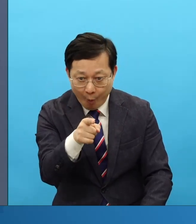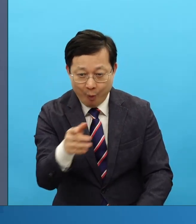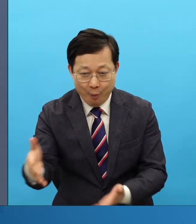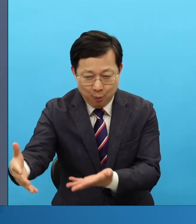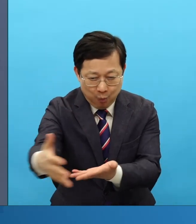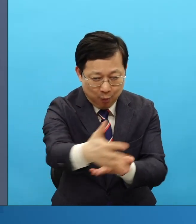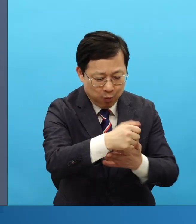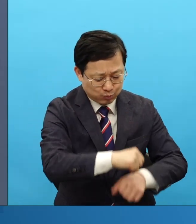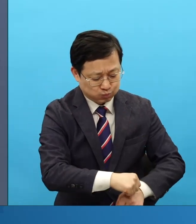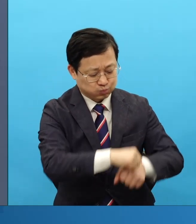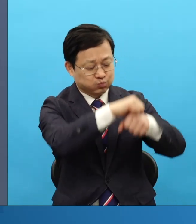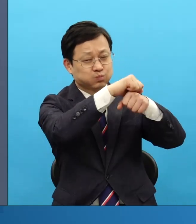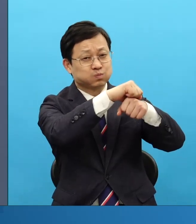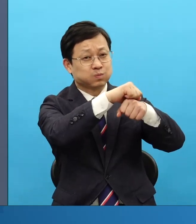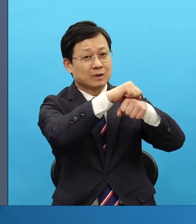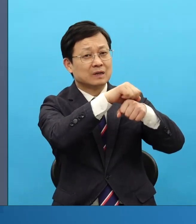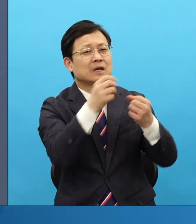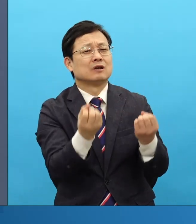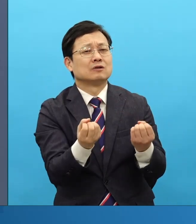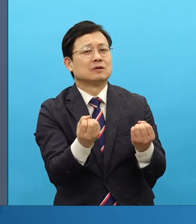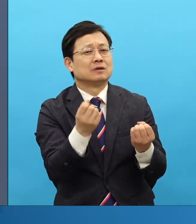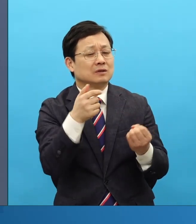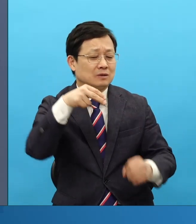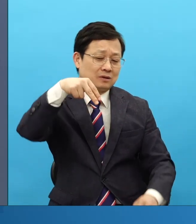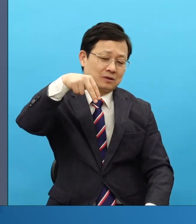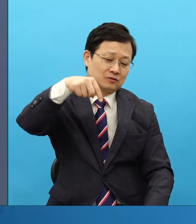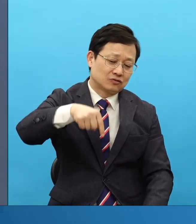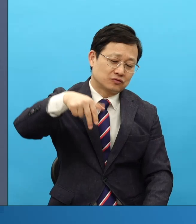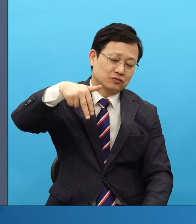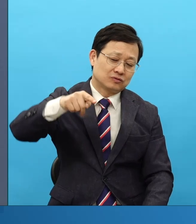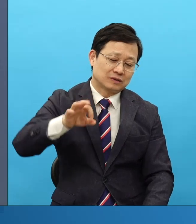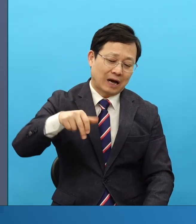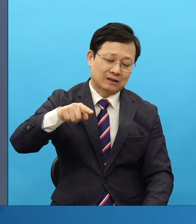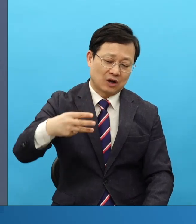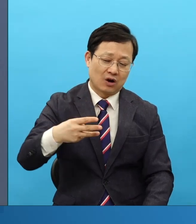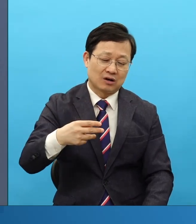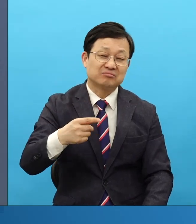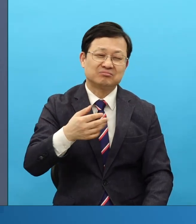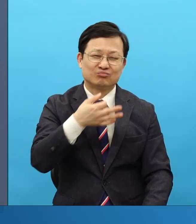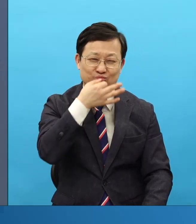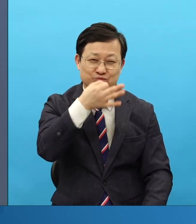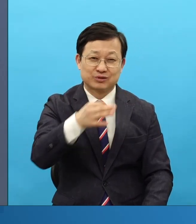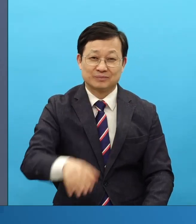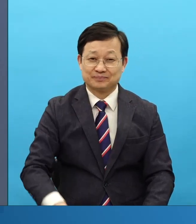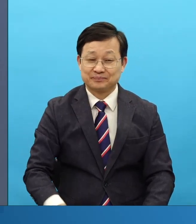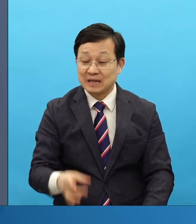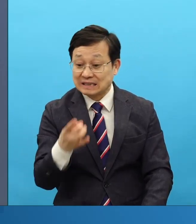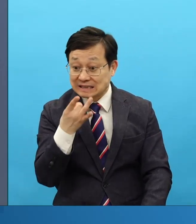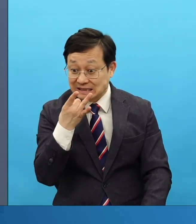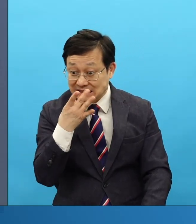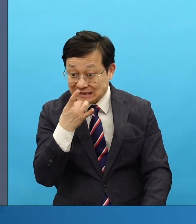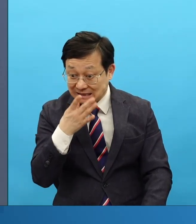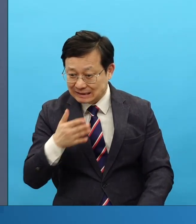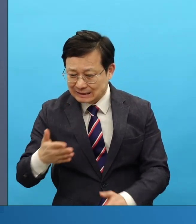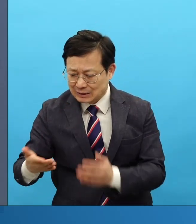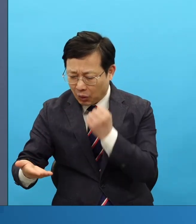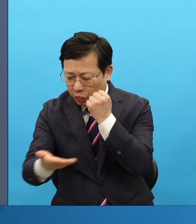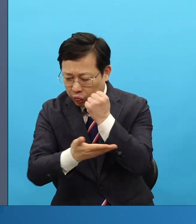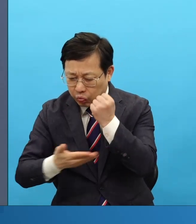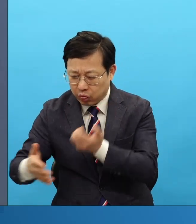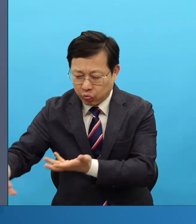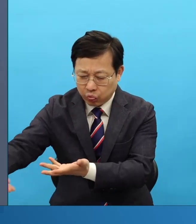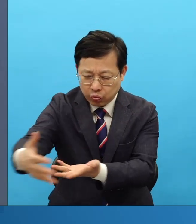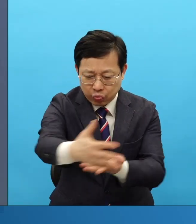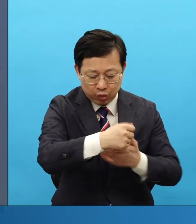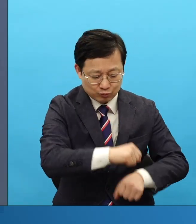means that you are the crops or the grains that they have harvested and now gathered inside of the storage room. 알고 그걸 추수했다 이런 뜻이에요.